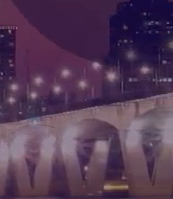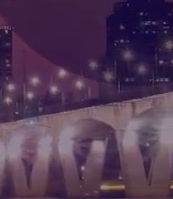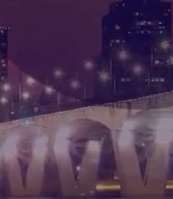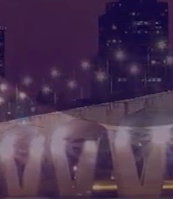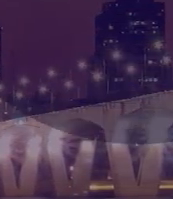아